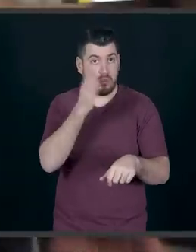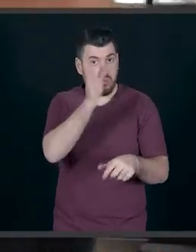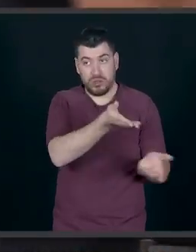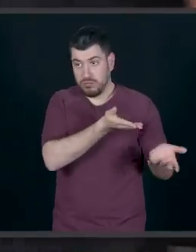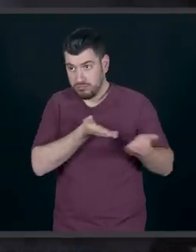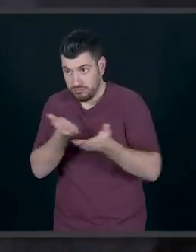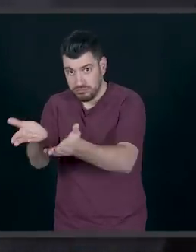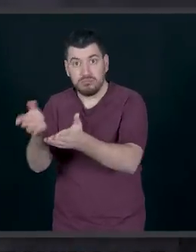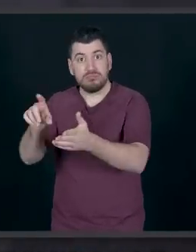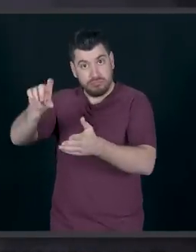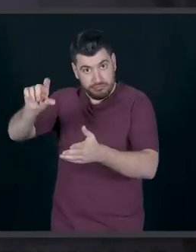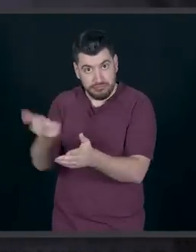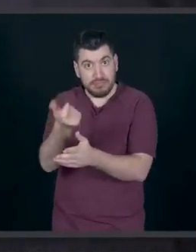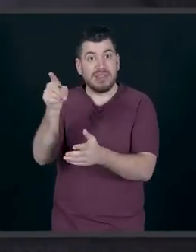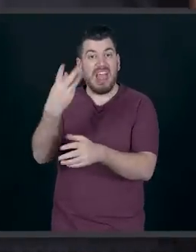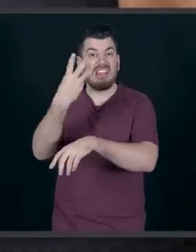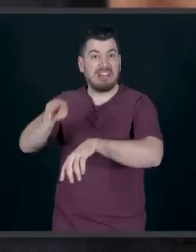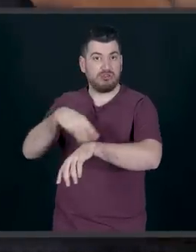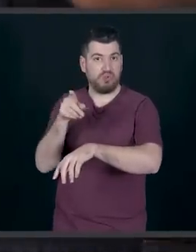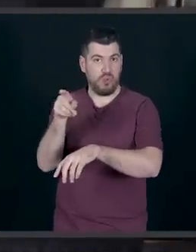φούρνο και σε 3 ώρες.